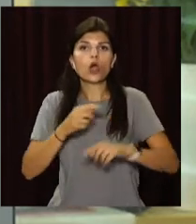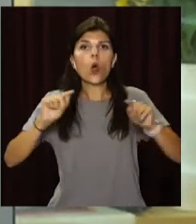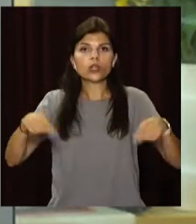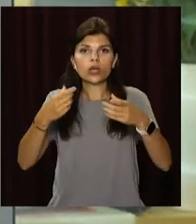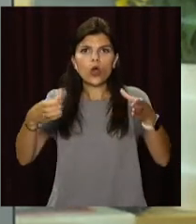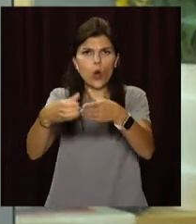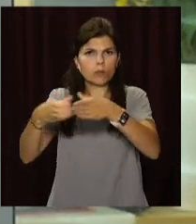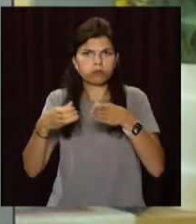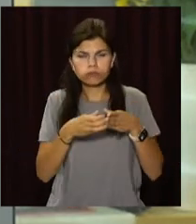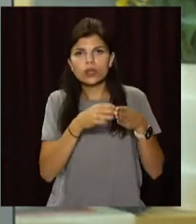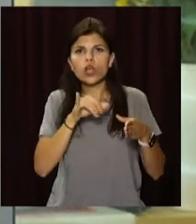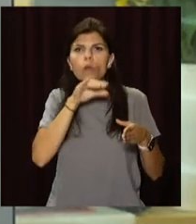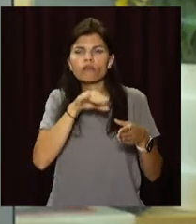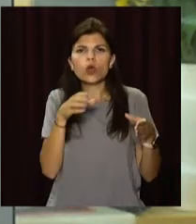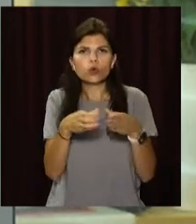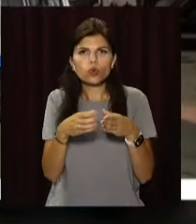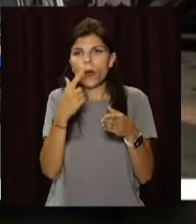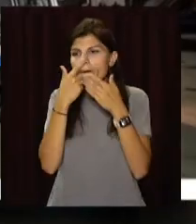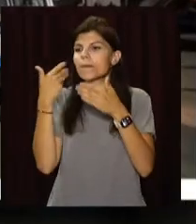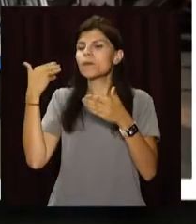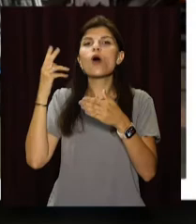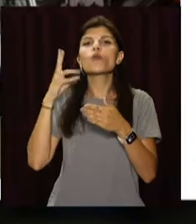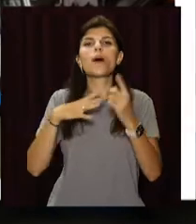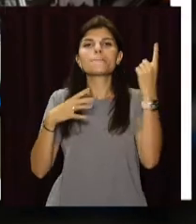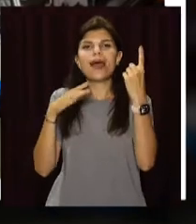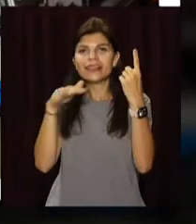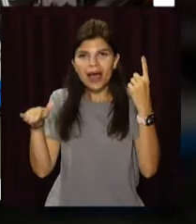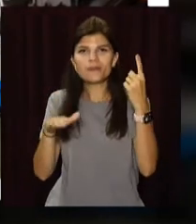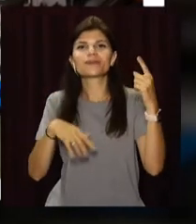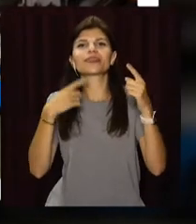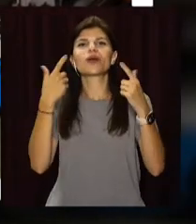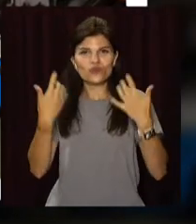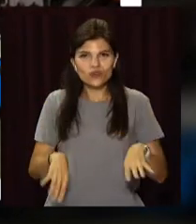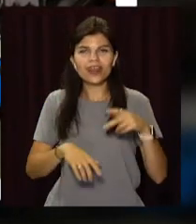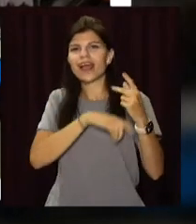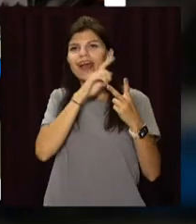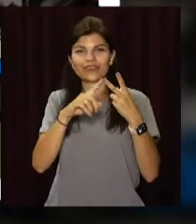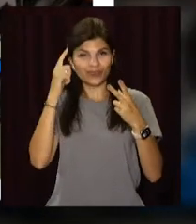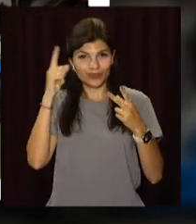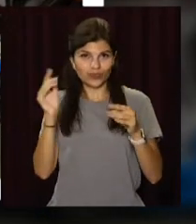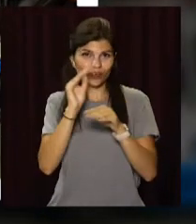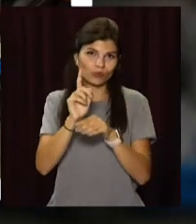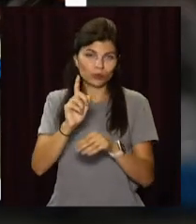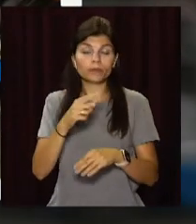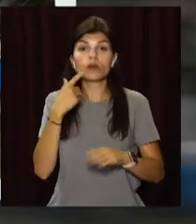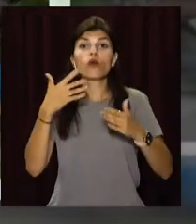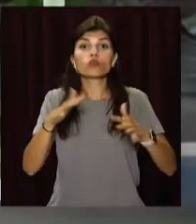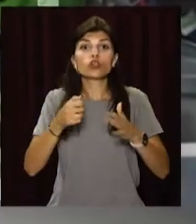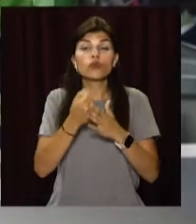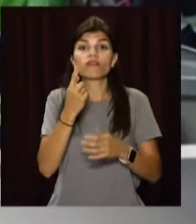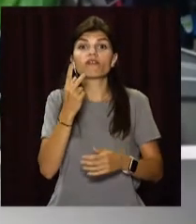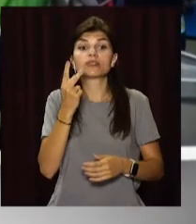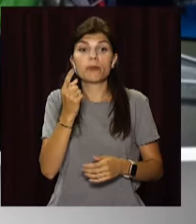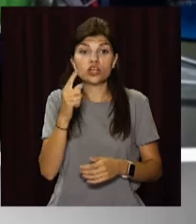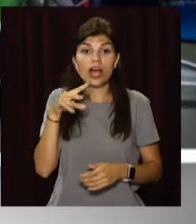організованих колективів та професійних груп попередніх етапів вакцинації. Очільник МОЗ Віктор Ляшко повідомив, що вже до 21 липня